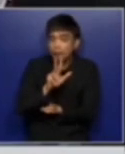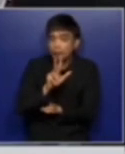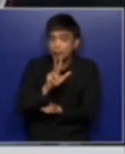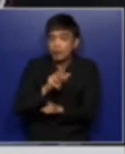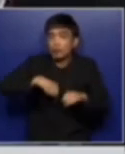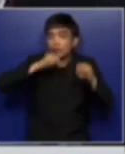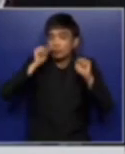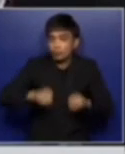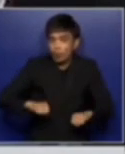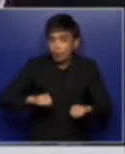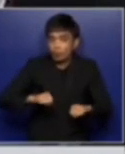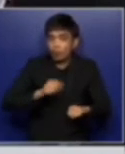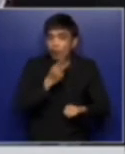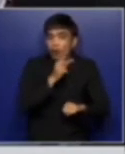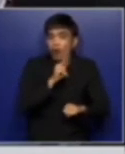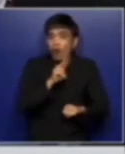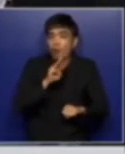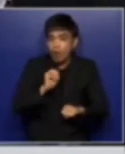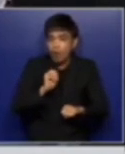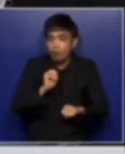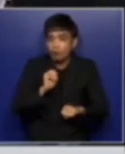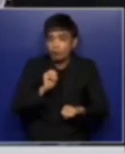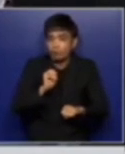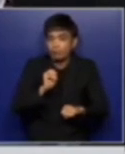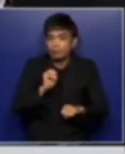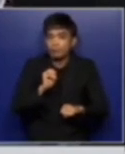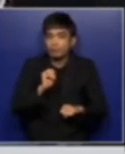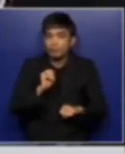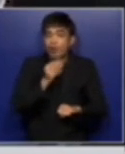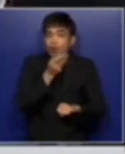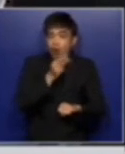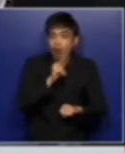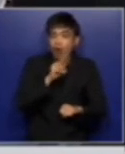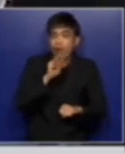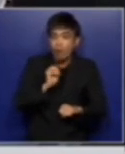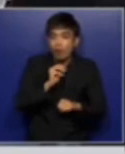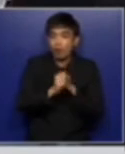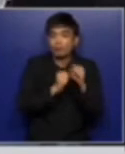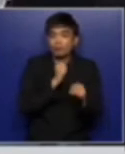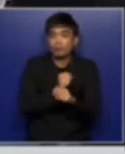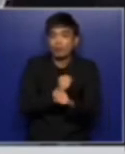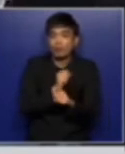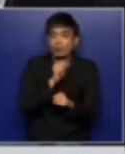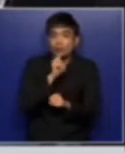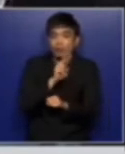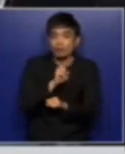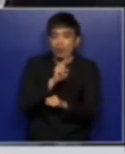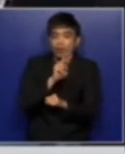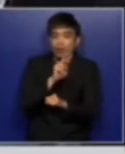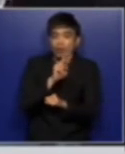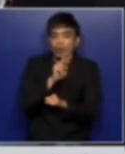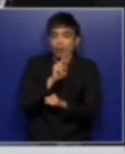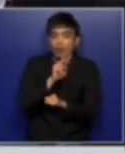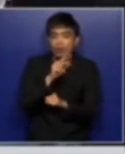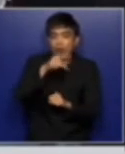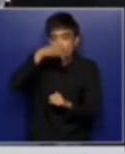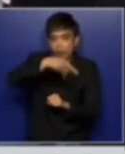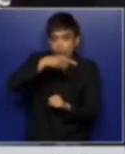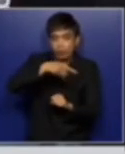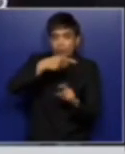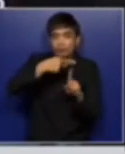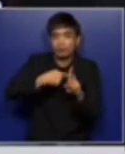ขอรูปขึ้นด้วยนะครับมติครม.เมื่อปี2วันพุธที่15เมษายน